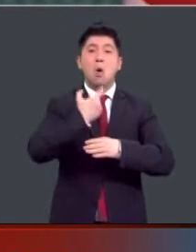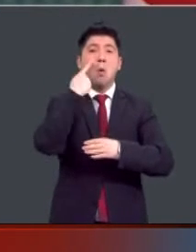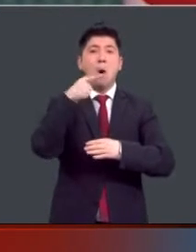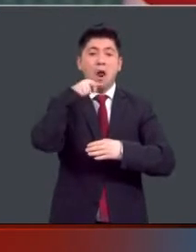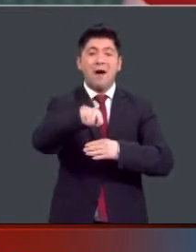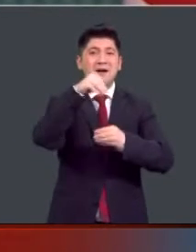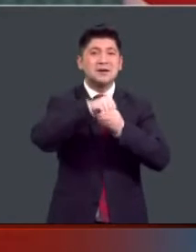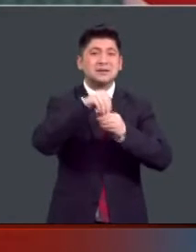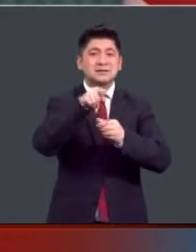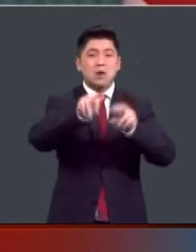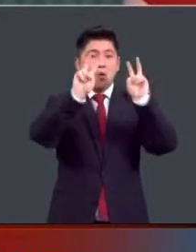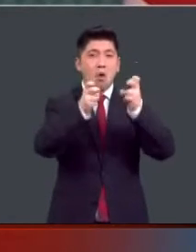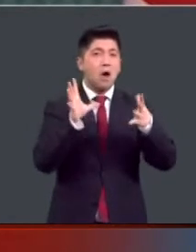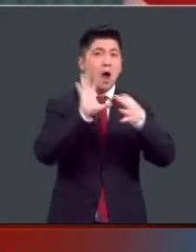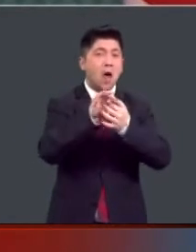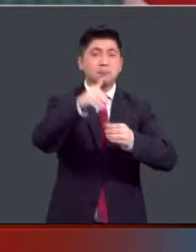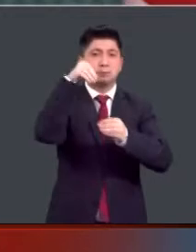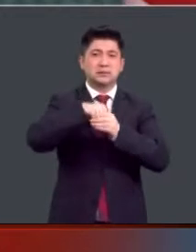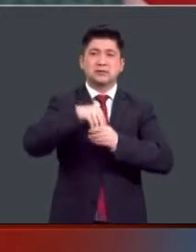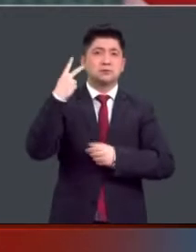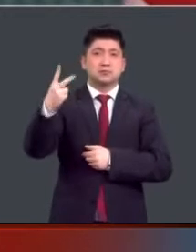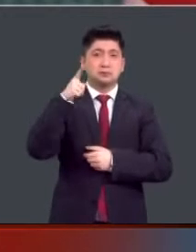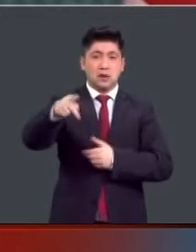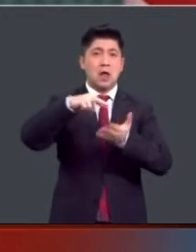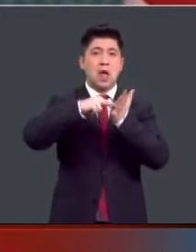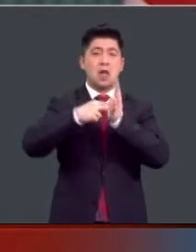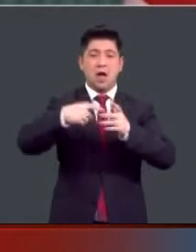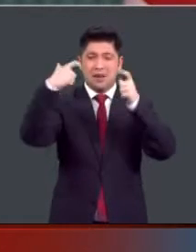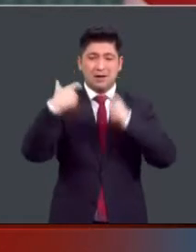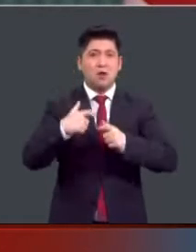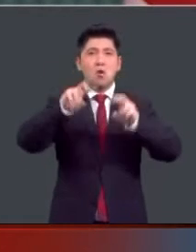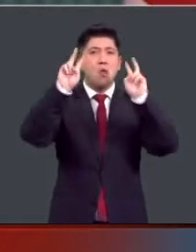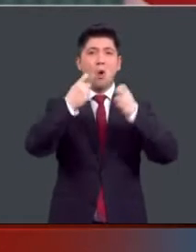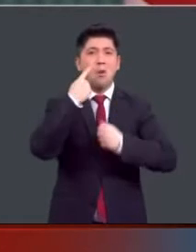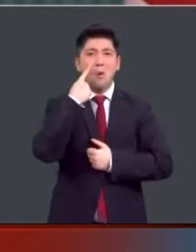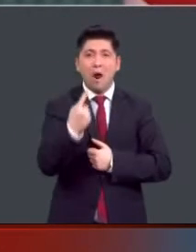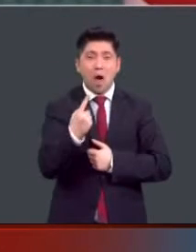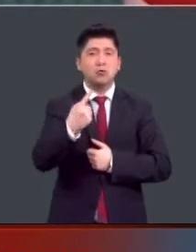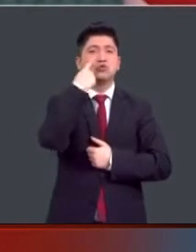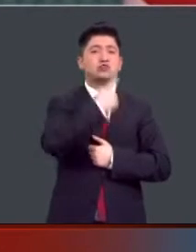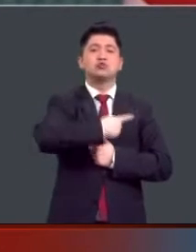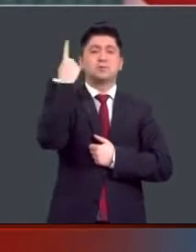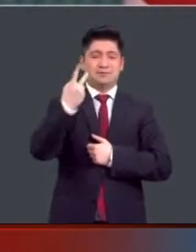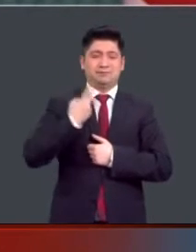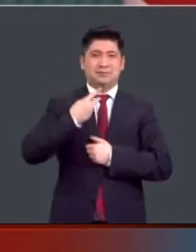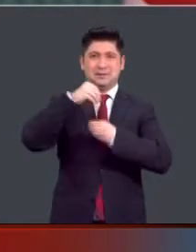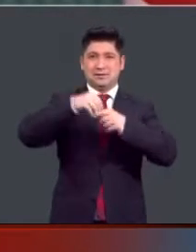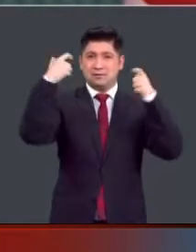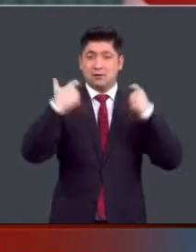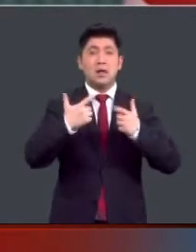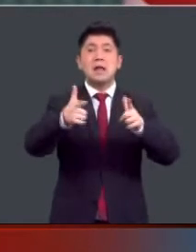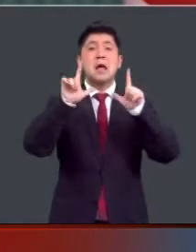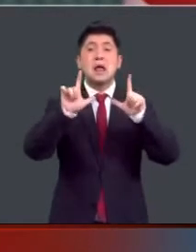alanındaki konularla ilgili mecliste idari alandaki konularla ilgili de Cumhurbaşkanlığı mızda